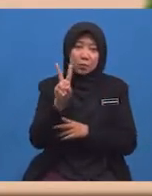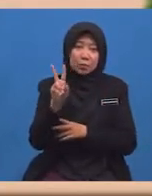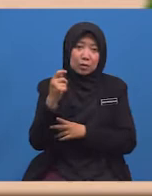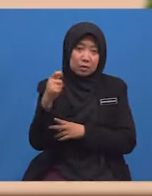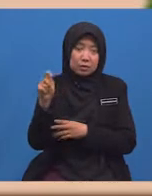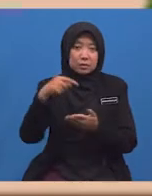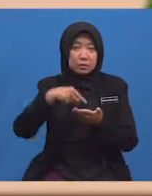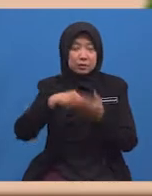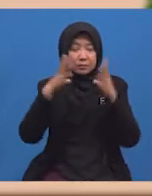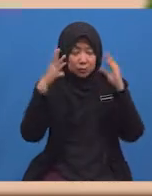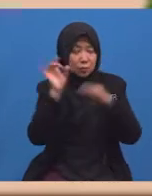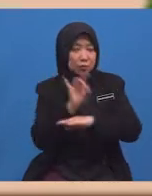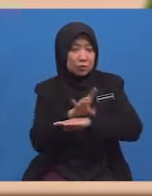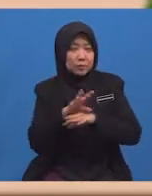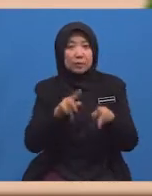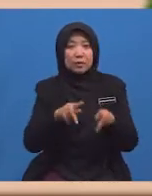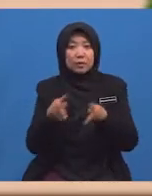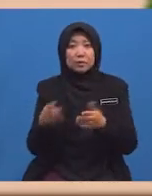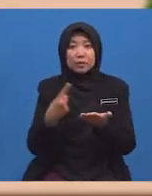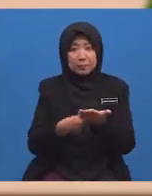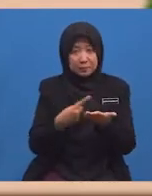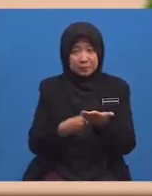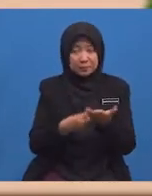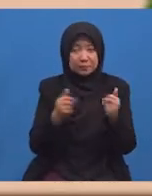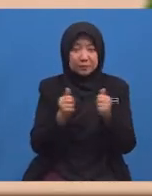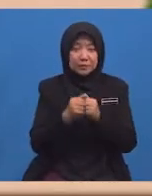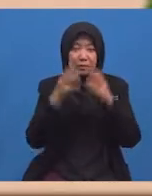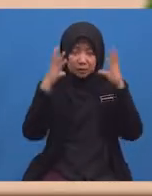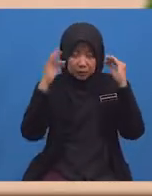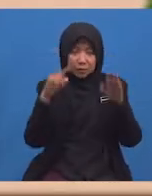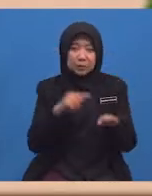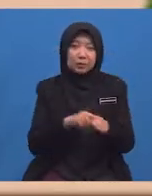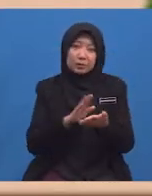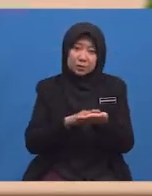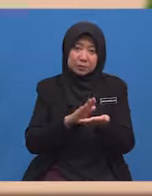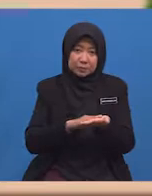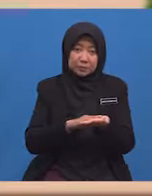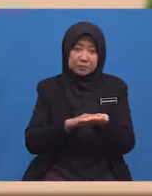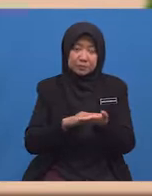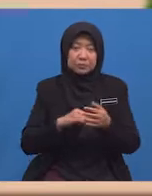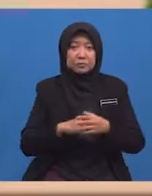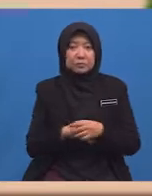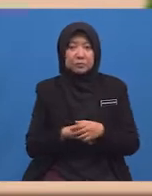cikgu nasihatkan anak-anak pelajar berbincang dengan guru di sekolah masing-masing.